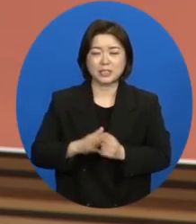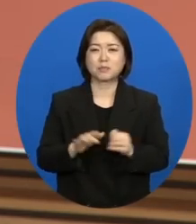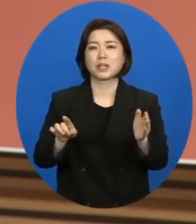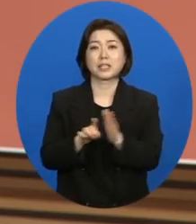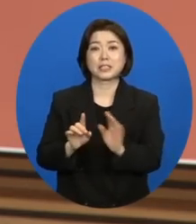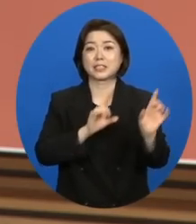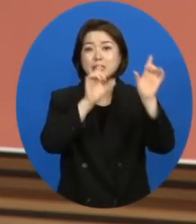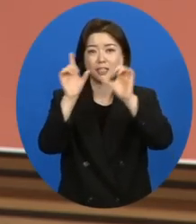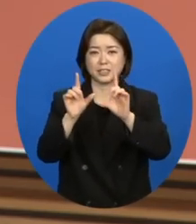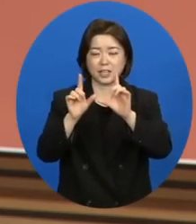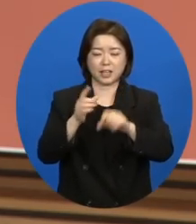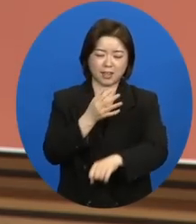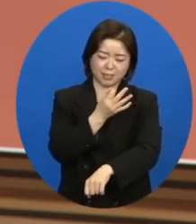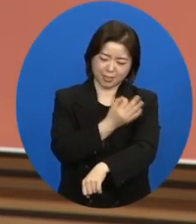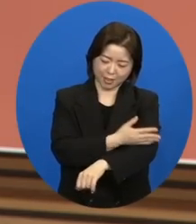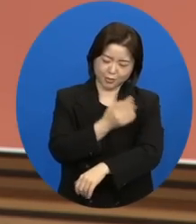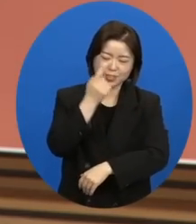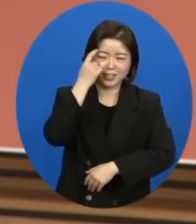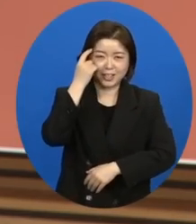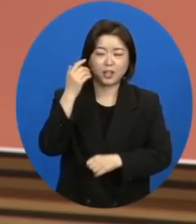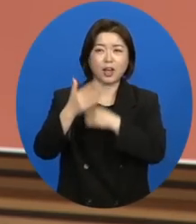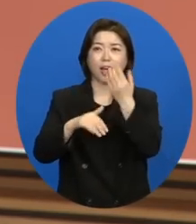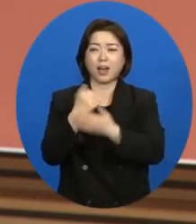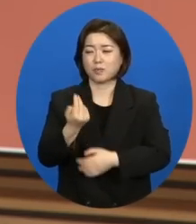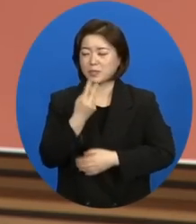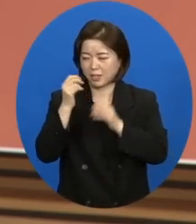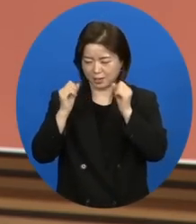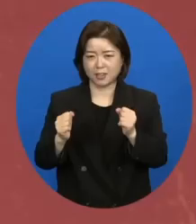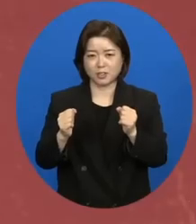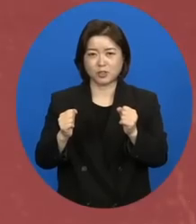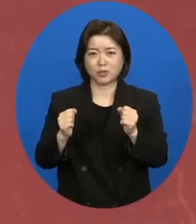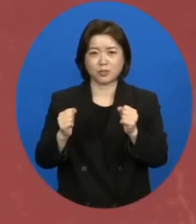신앙생활은 단순하게 생각해요. 하나님이 살아계시는데